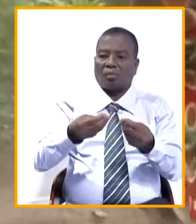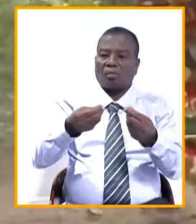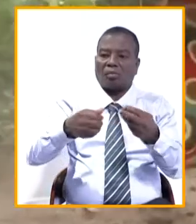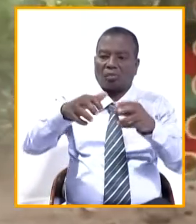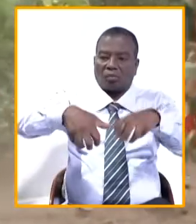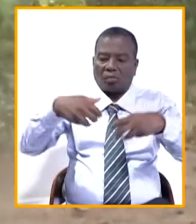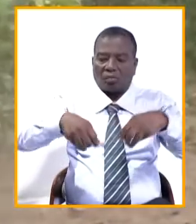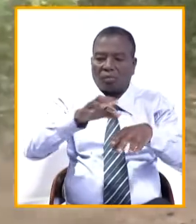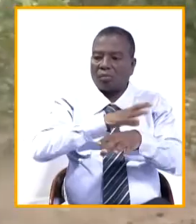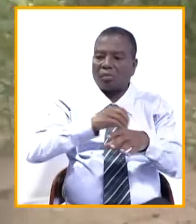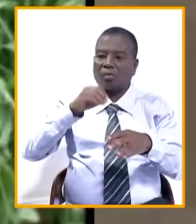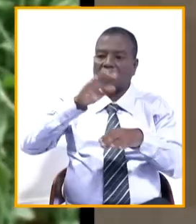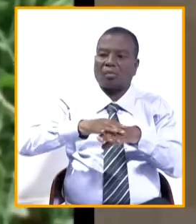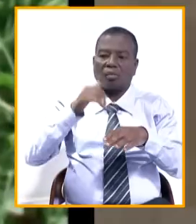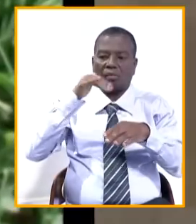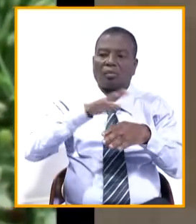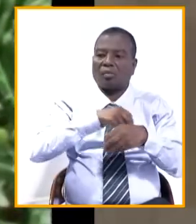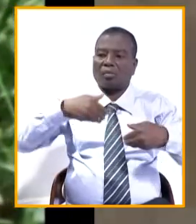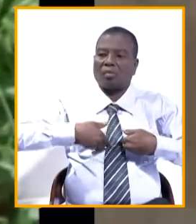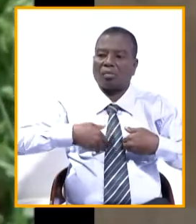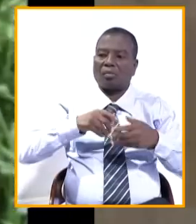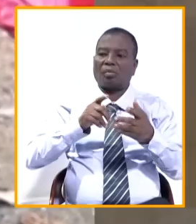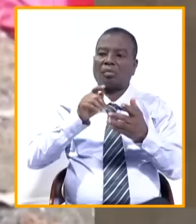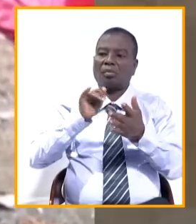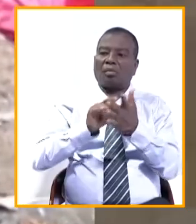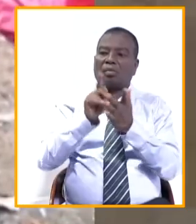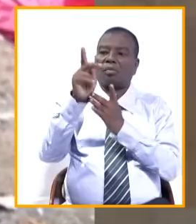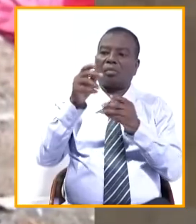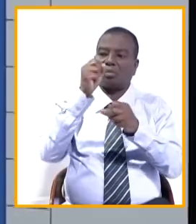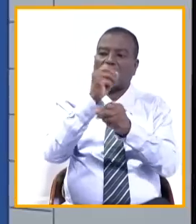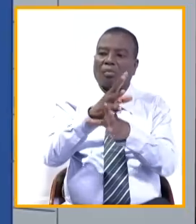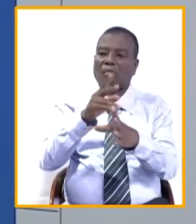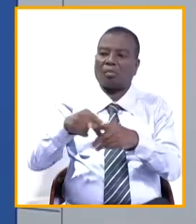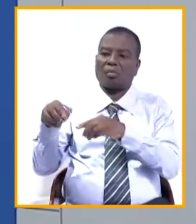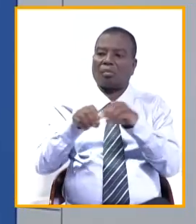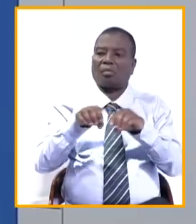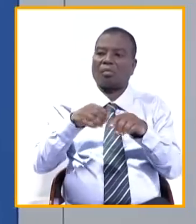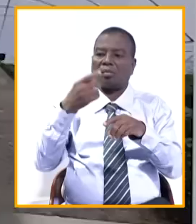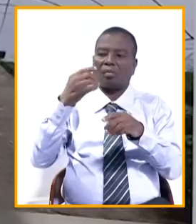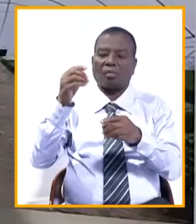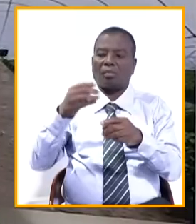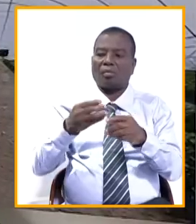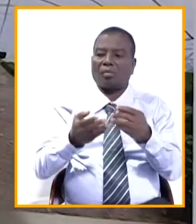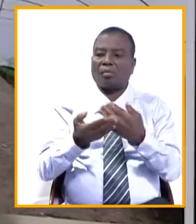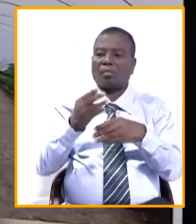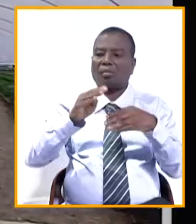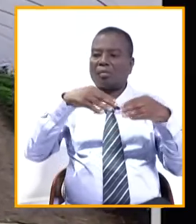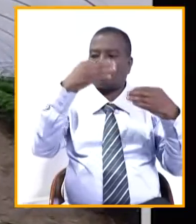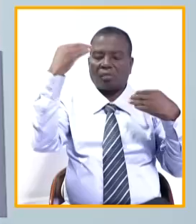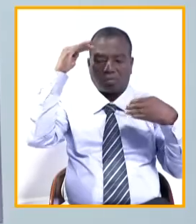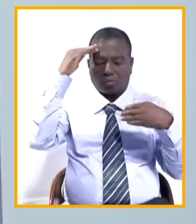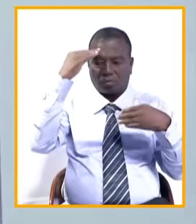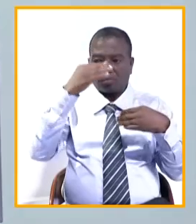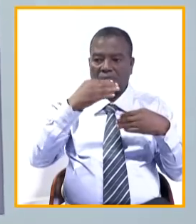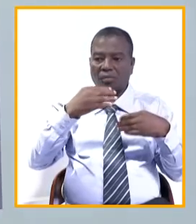mettant l'accent sur les femmes et les jeunes. Ce programme prêt à être mis en œuvre est porté par les ministères en charge de l'agriculture et des ressources animales